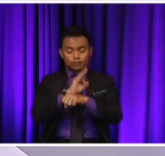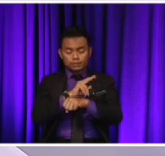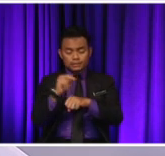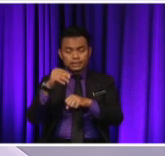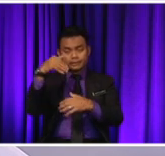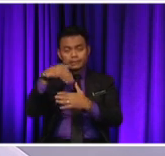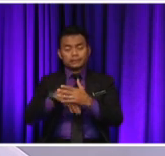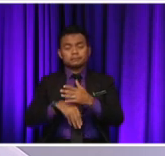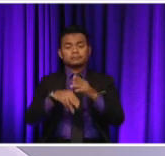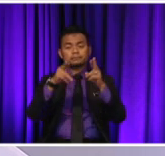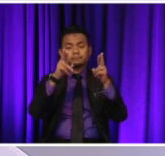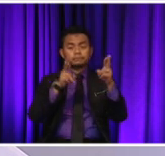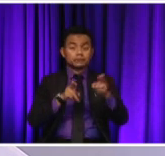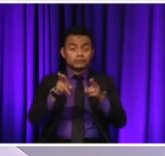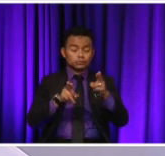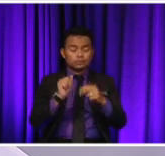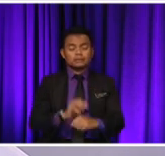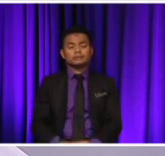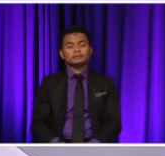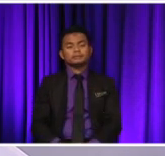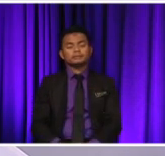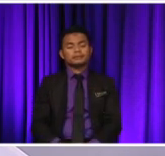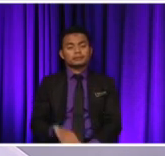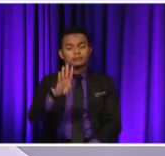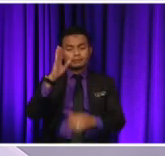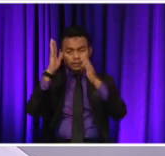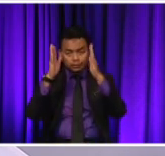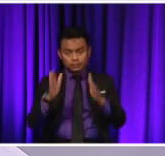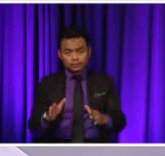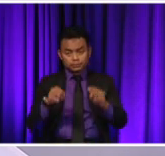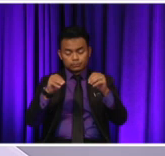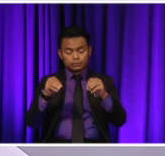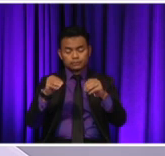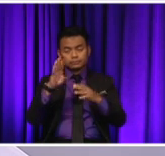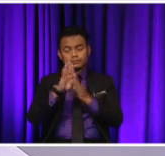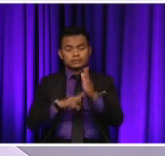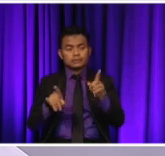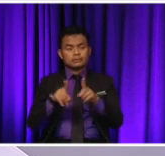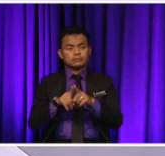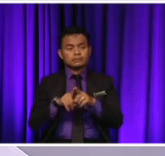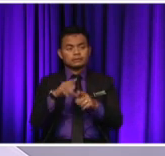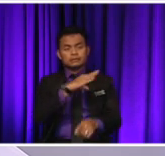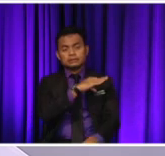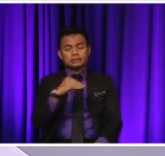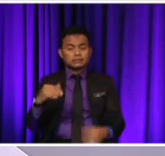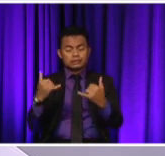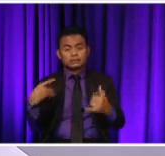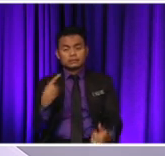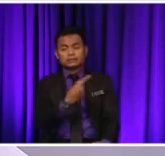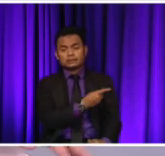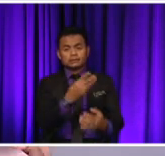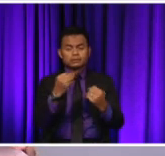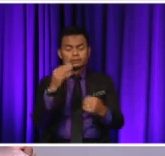bersama dengan 4 orang kita dan juga sekarang ini kita tidak tahu pak berkenaan dengan